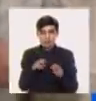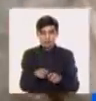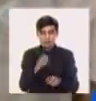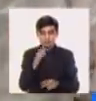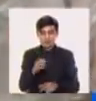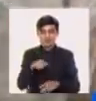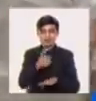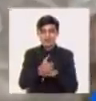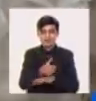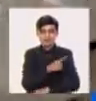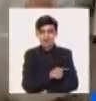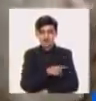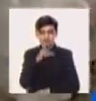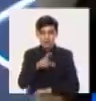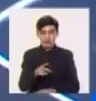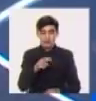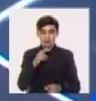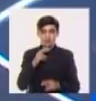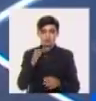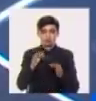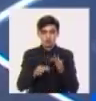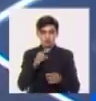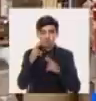бас дәрігерлерді сотқа беруіміз керек дейді депутат.